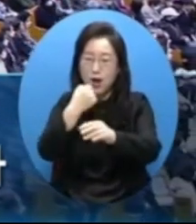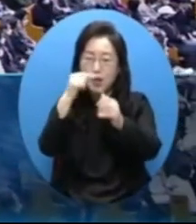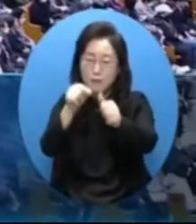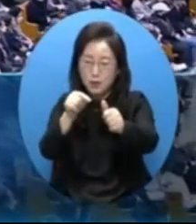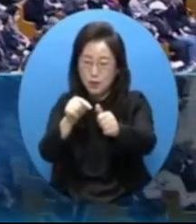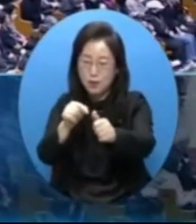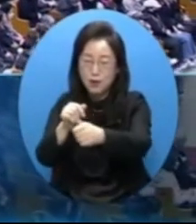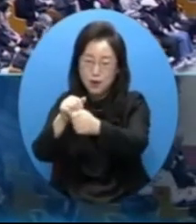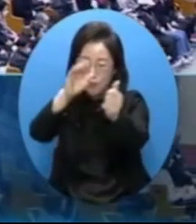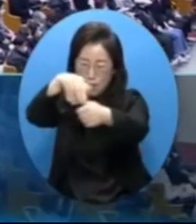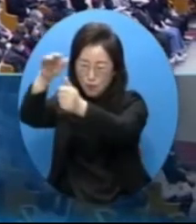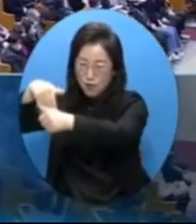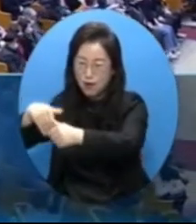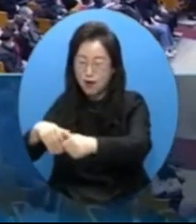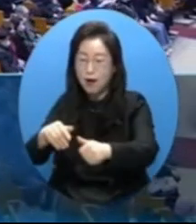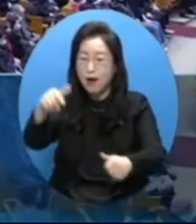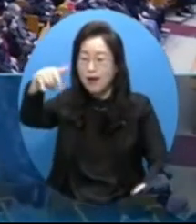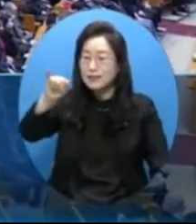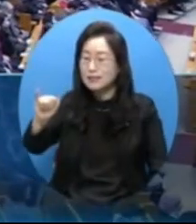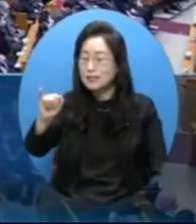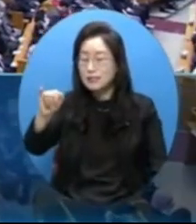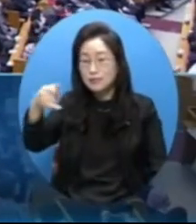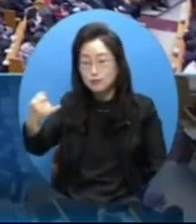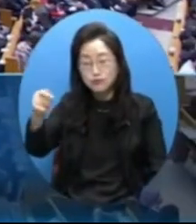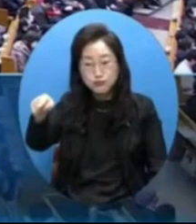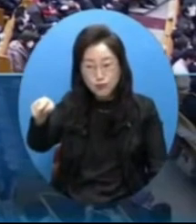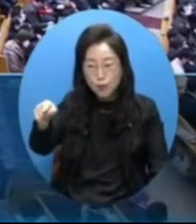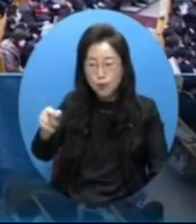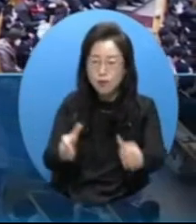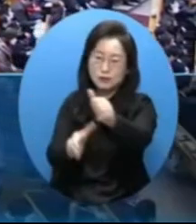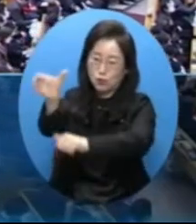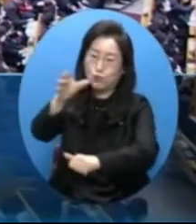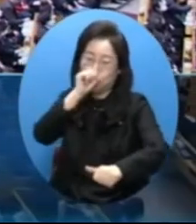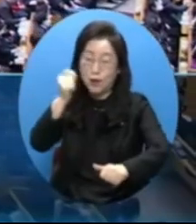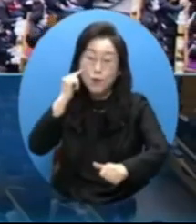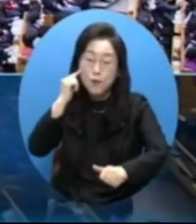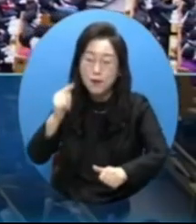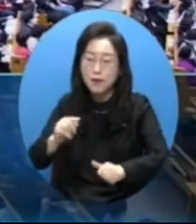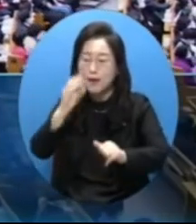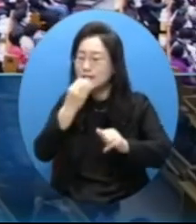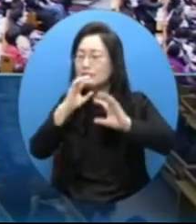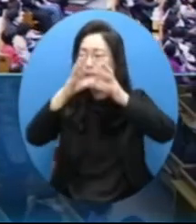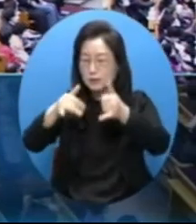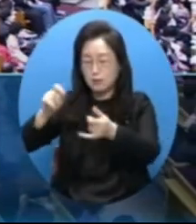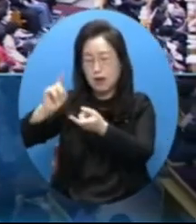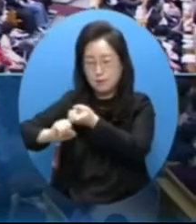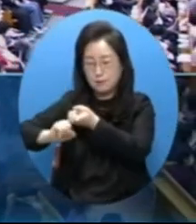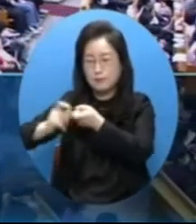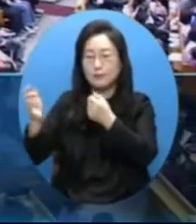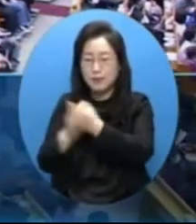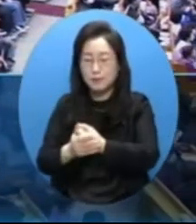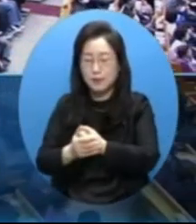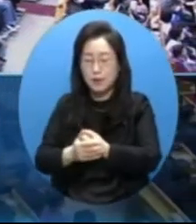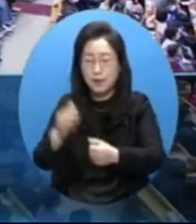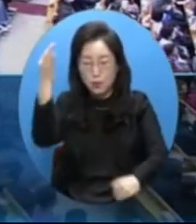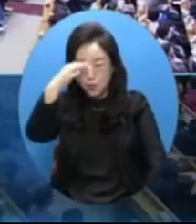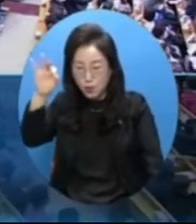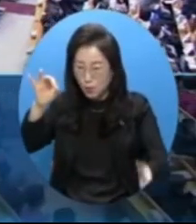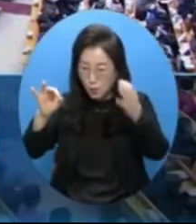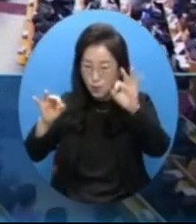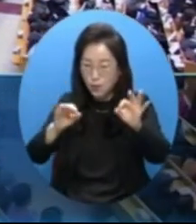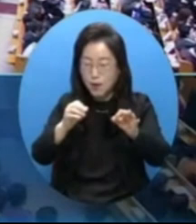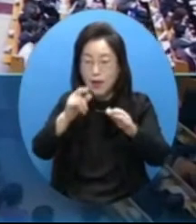우리가 기본을 치자이는 기본이 여호수아와 이스라엘 자손과 더불어 화친하였음이니라 하매 아무리 족속의 다섯 왕들 곧